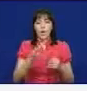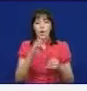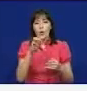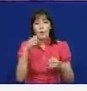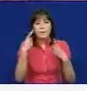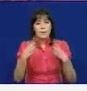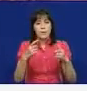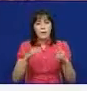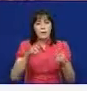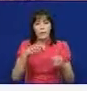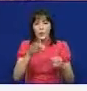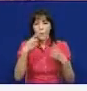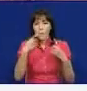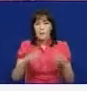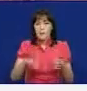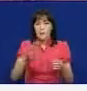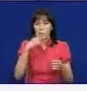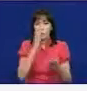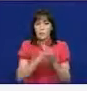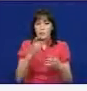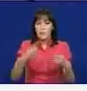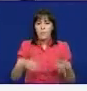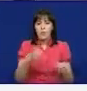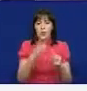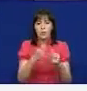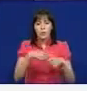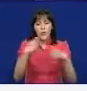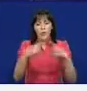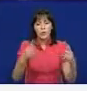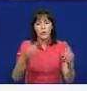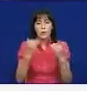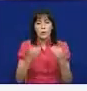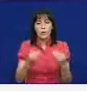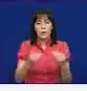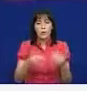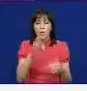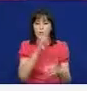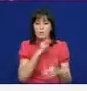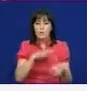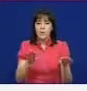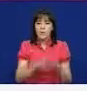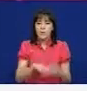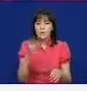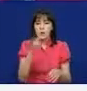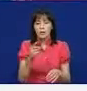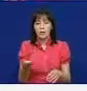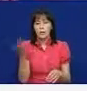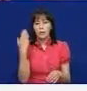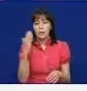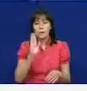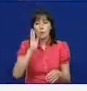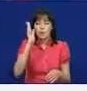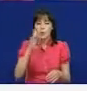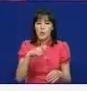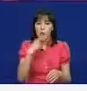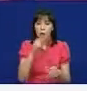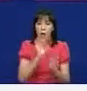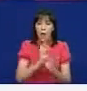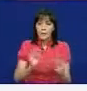құмалақшы, тәуіп, қала берді жұлдызшы. Бұлардың атаулары әртүрлі болғанымен тірлігі бір. Адамның өткен шағы мен болашағын жайып